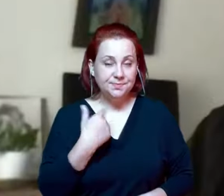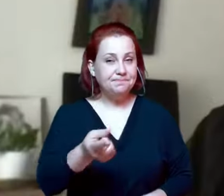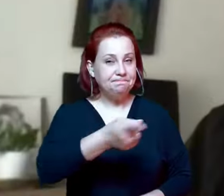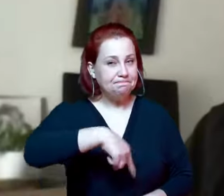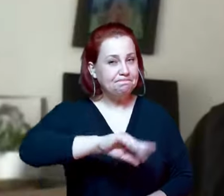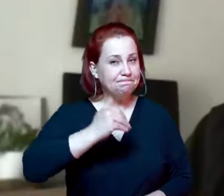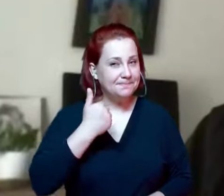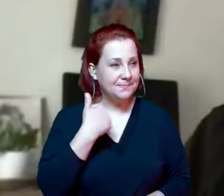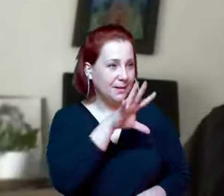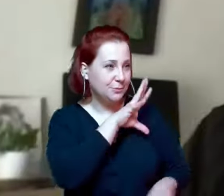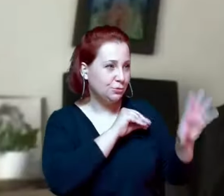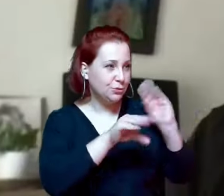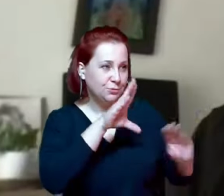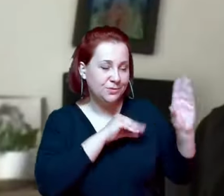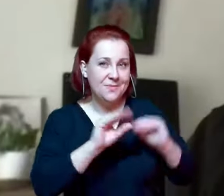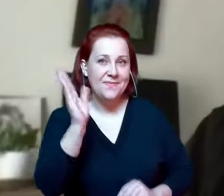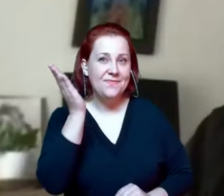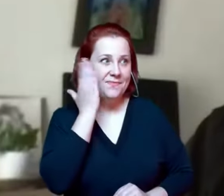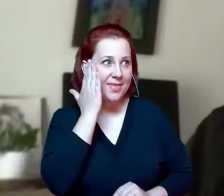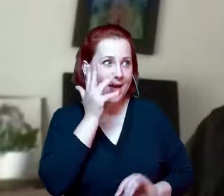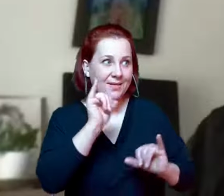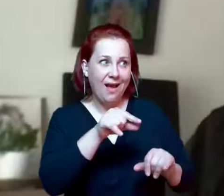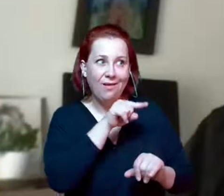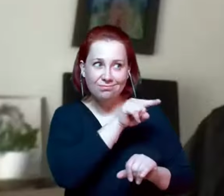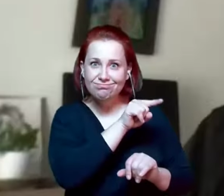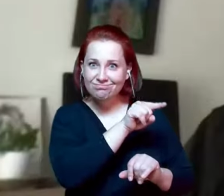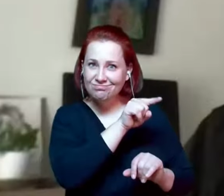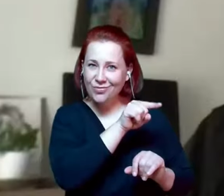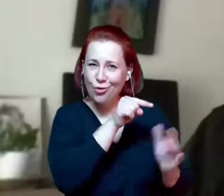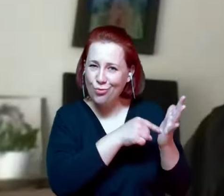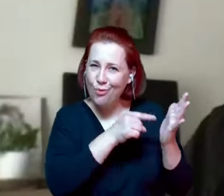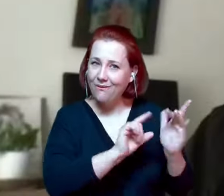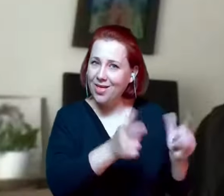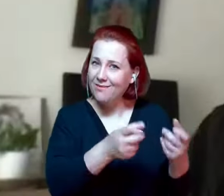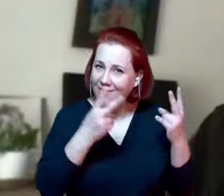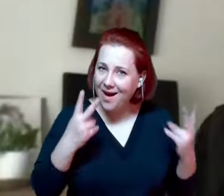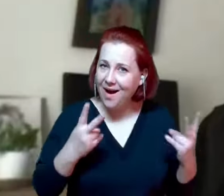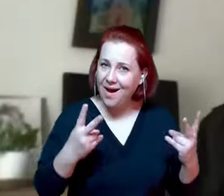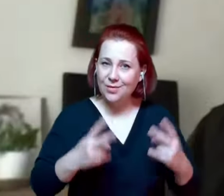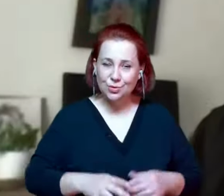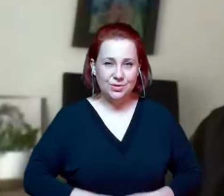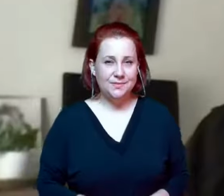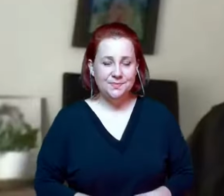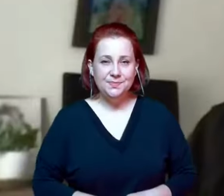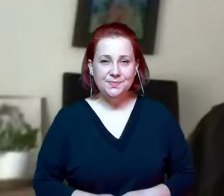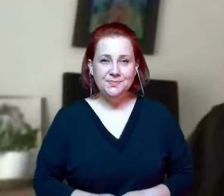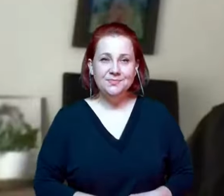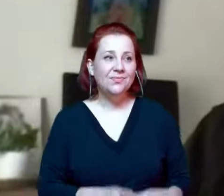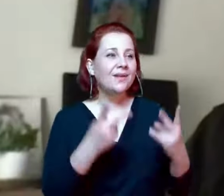wiedzę na temat tego, jak ważne jest to wydarzenie. Jak ważne jest to wydarzenie dla osób